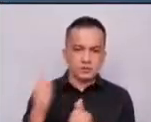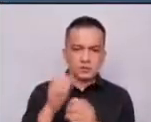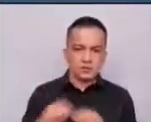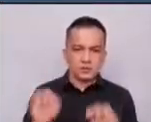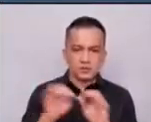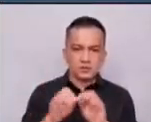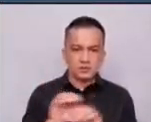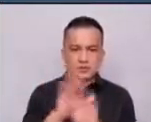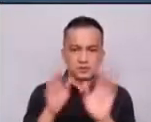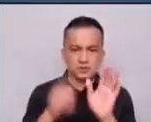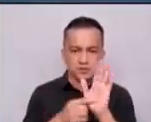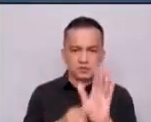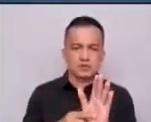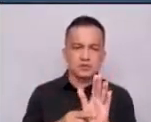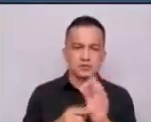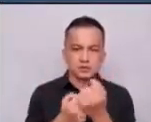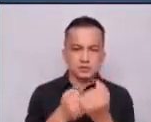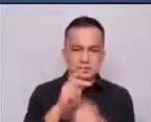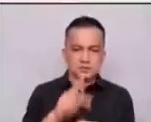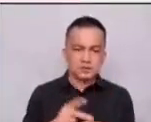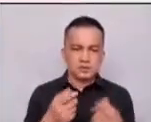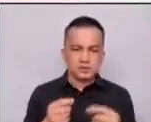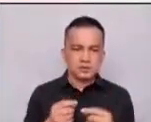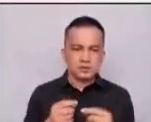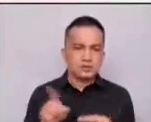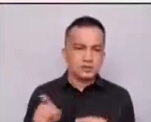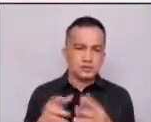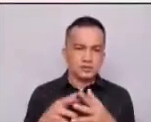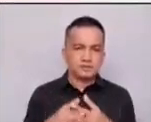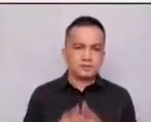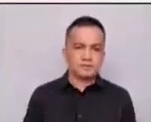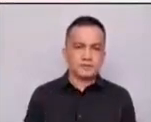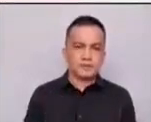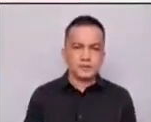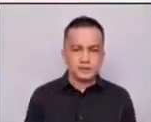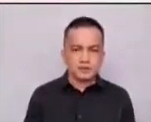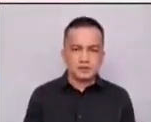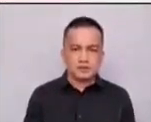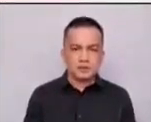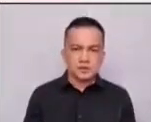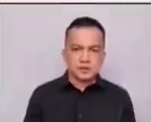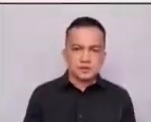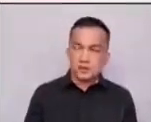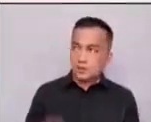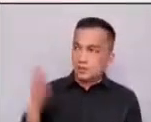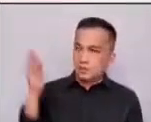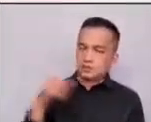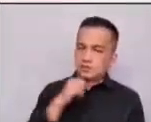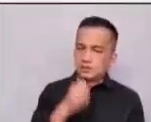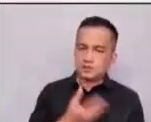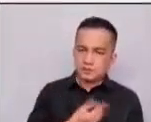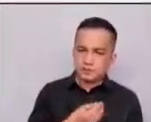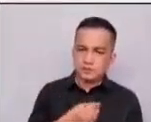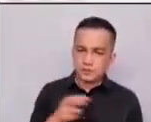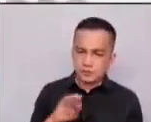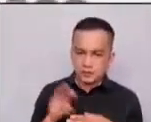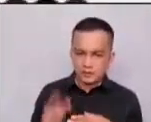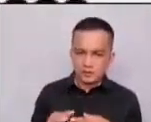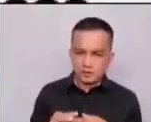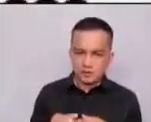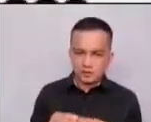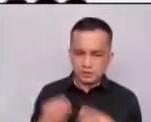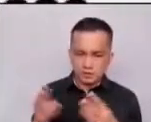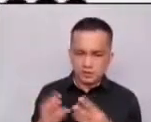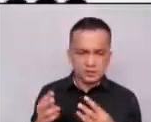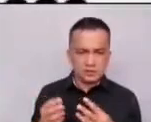suporta sa Pilipinas ang gagawing hakbang ng Amerika. Hindi ako masyadong nangangamba na ito ay magre-resulta sa digmaan o anumang